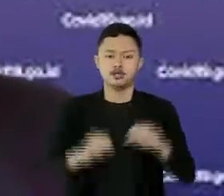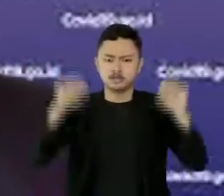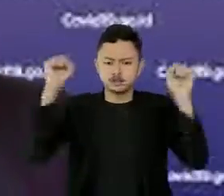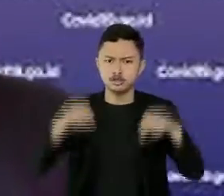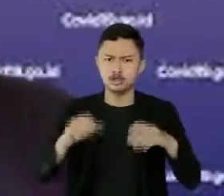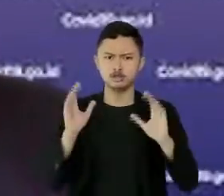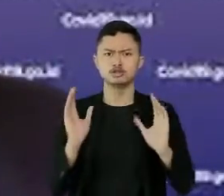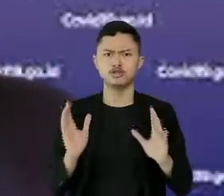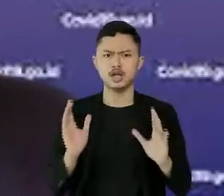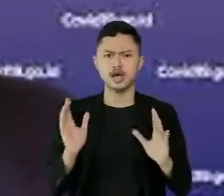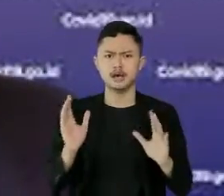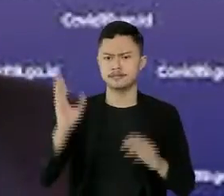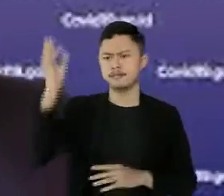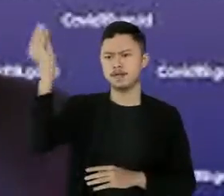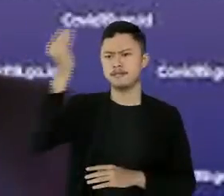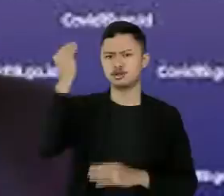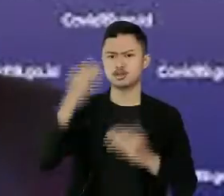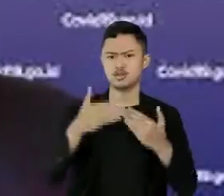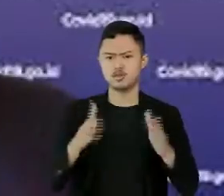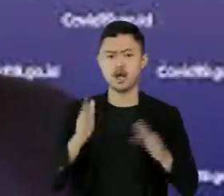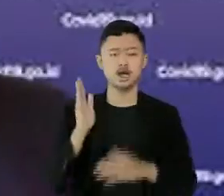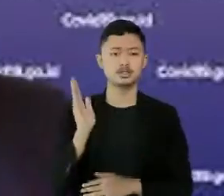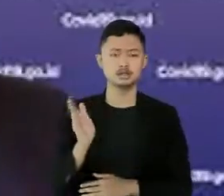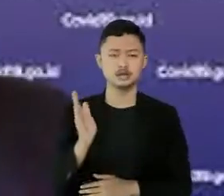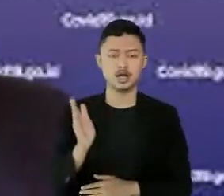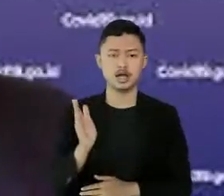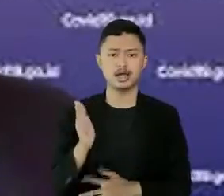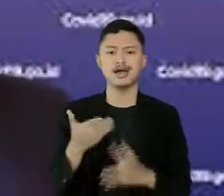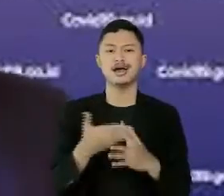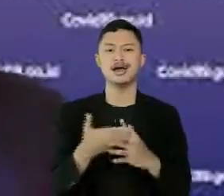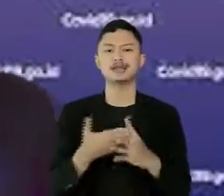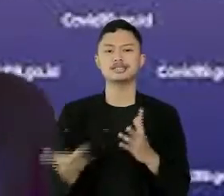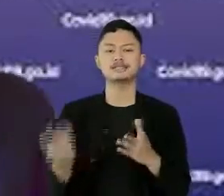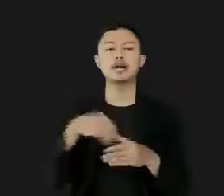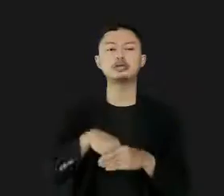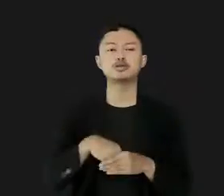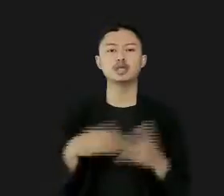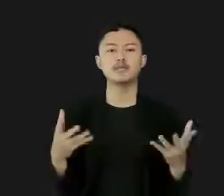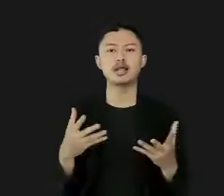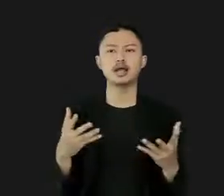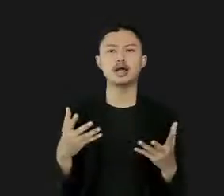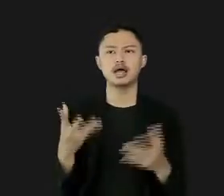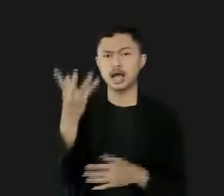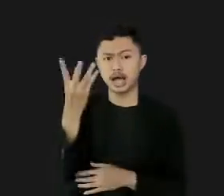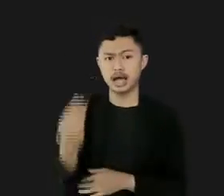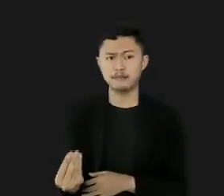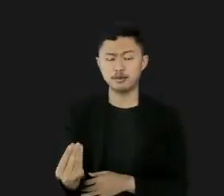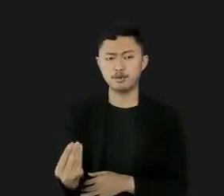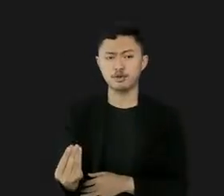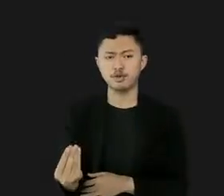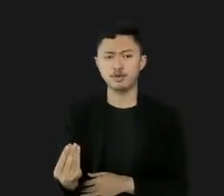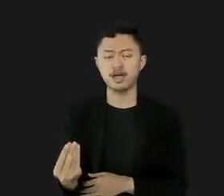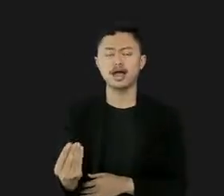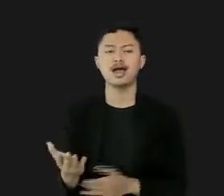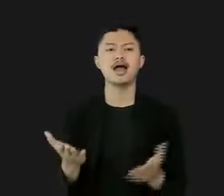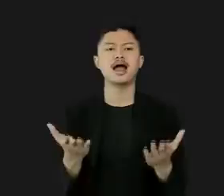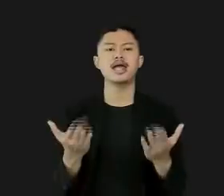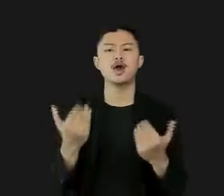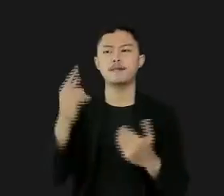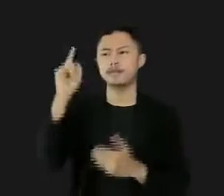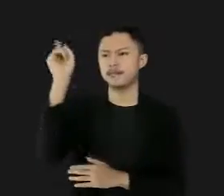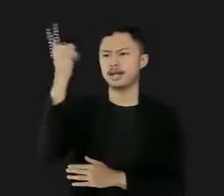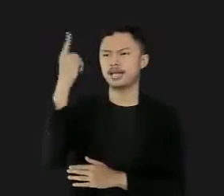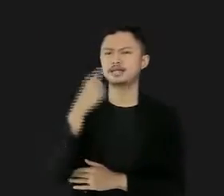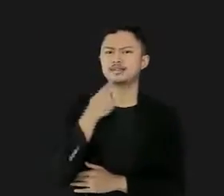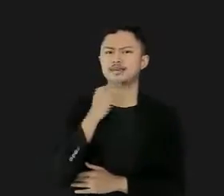menyepakati bahwa pariwisata akan segera dibuka dan salah satu pintu masuknya itu di desa wisata, ya mari kehadiran pemerintah